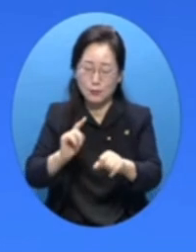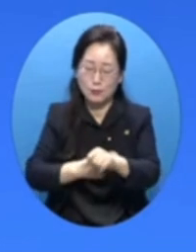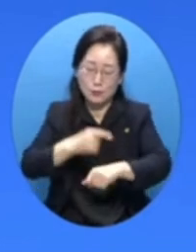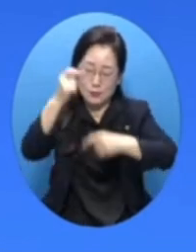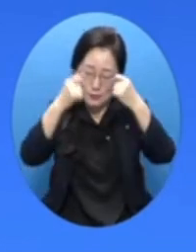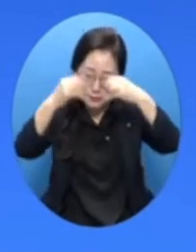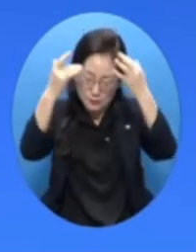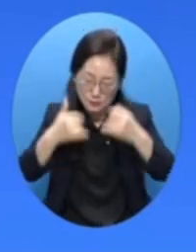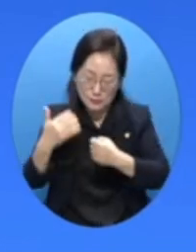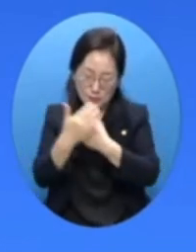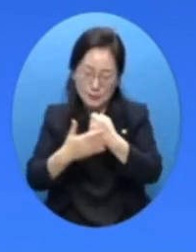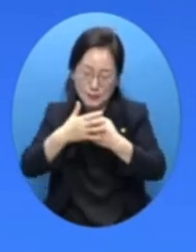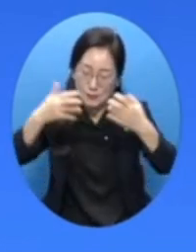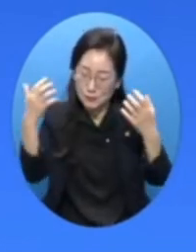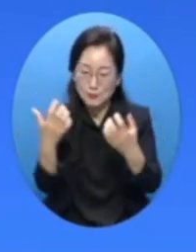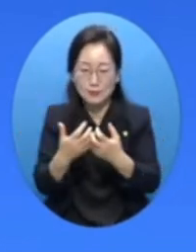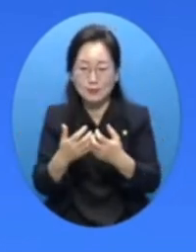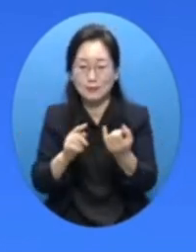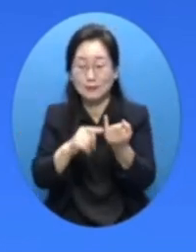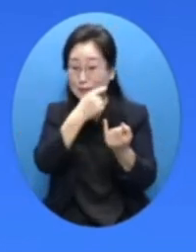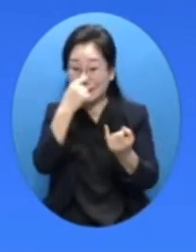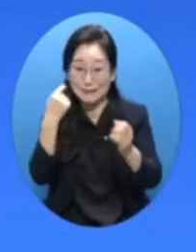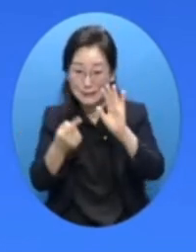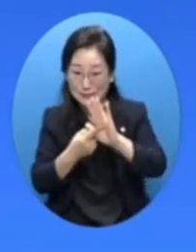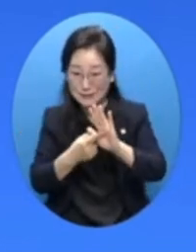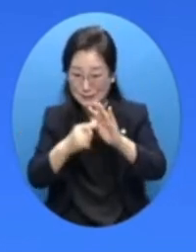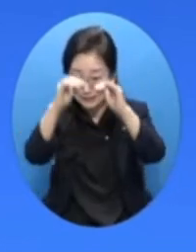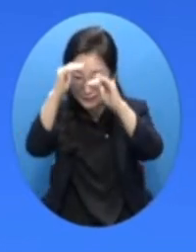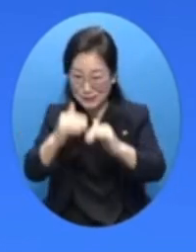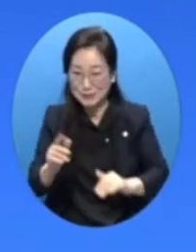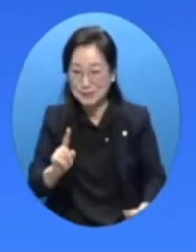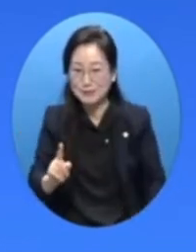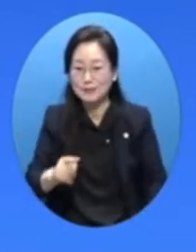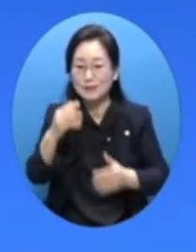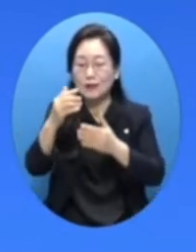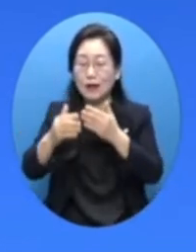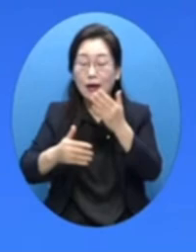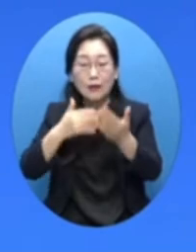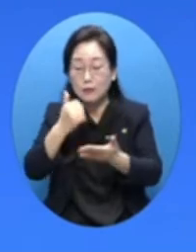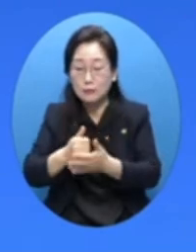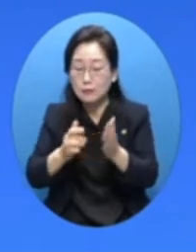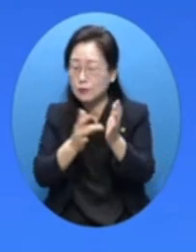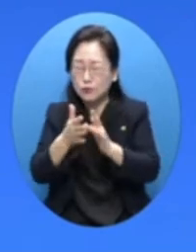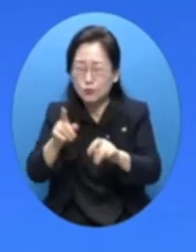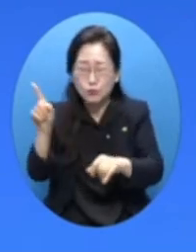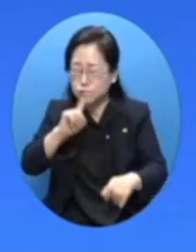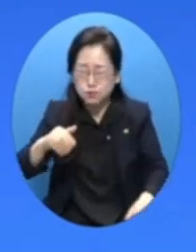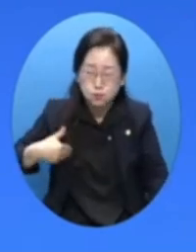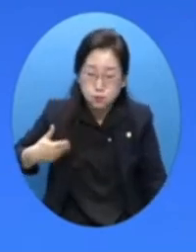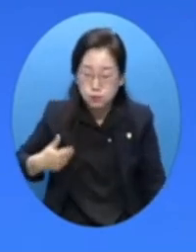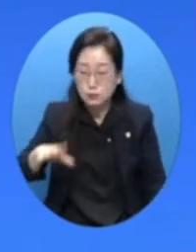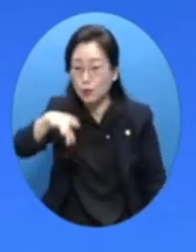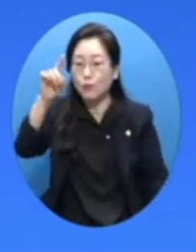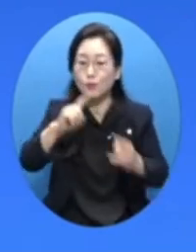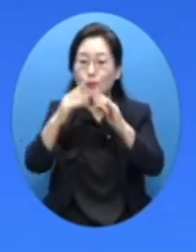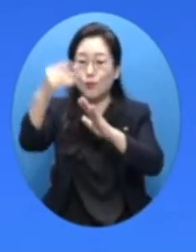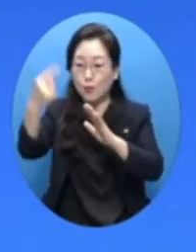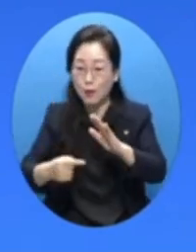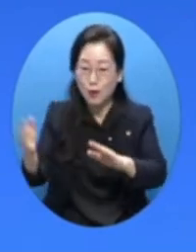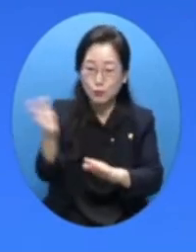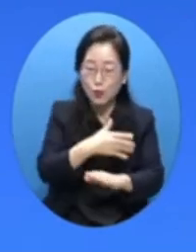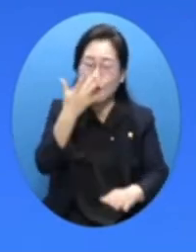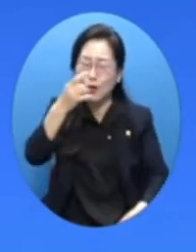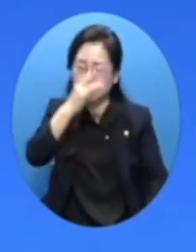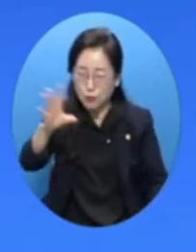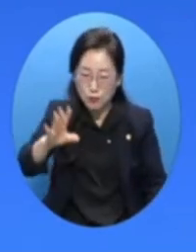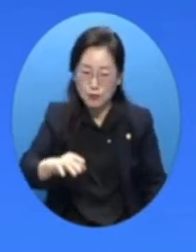은혜가 임하는데 이분이 간증을 보니까 하나님도 예수님도 모르고 교회 처음 왔는데 교회 나온 다음날부터 무작정